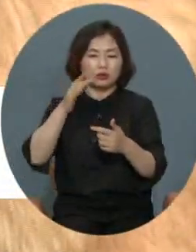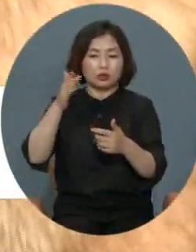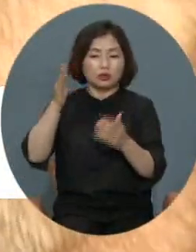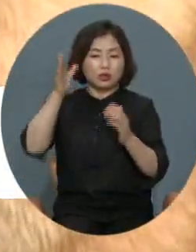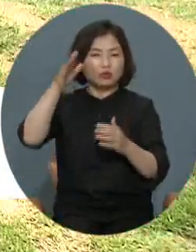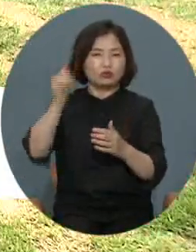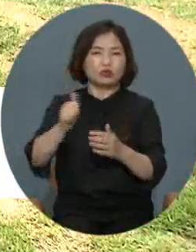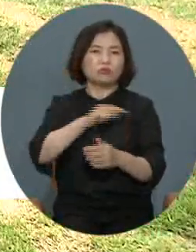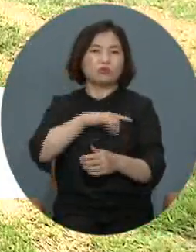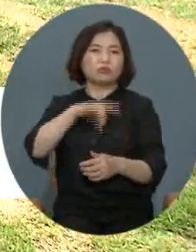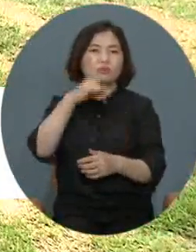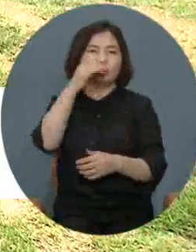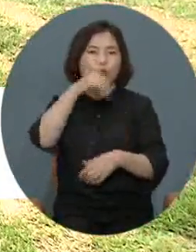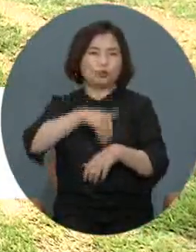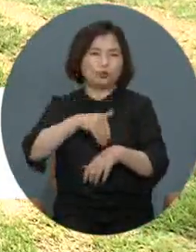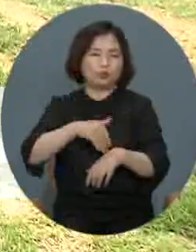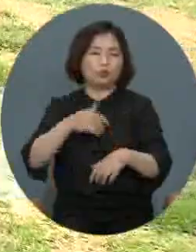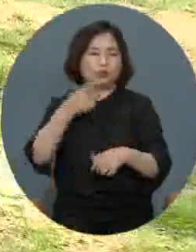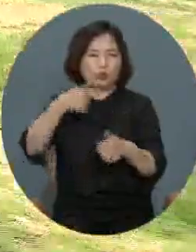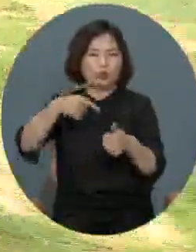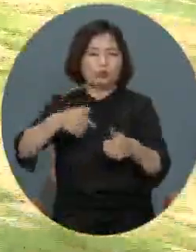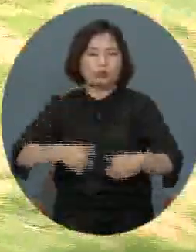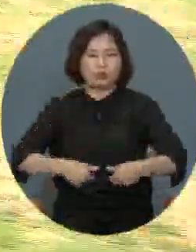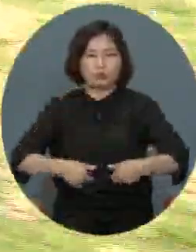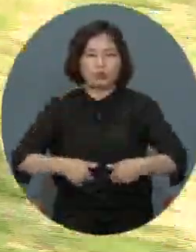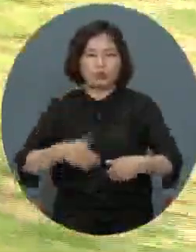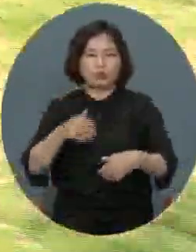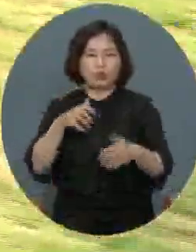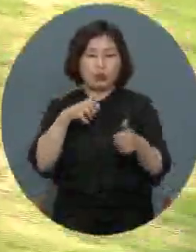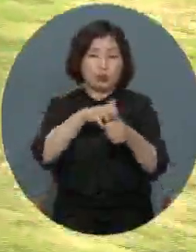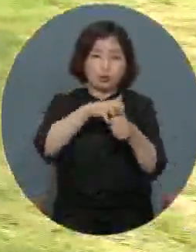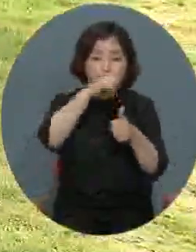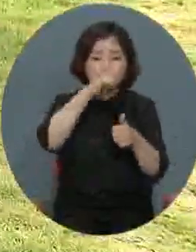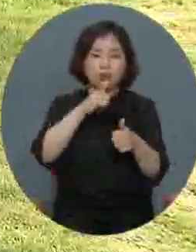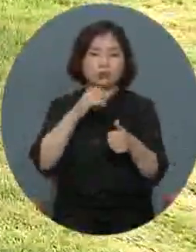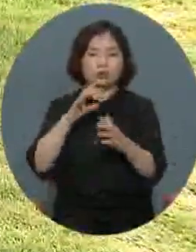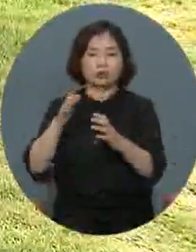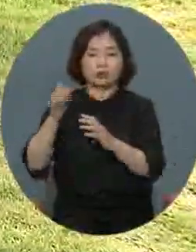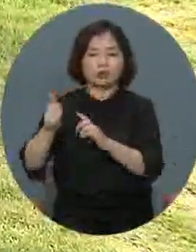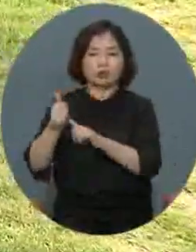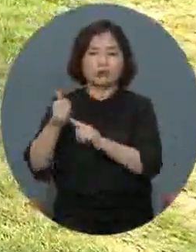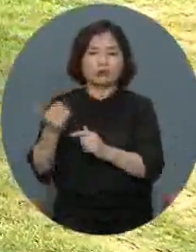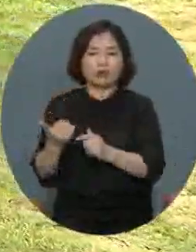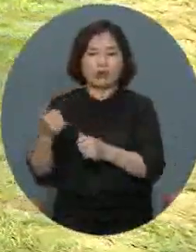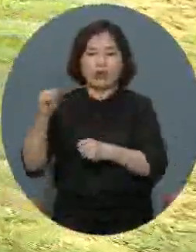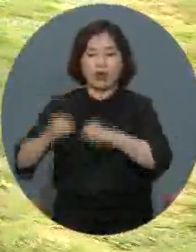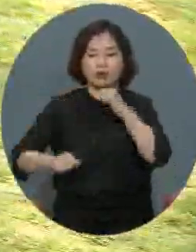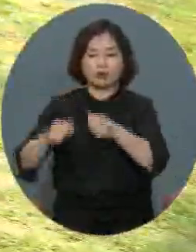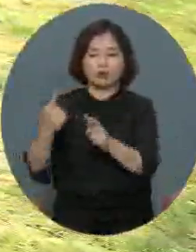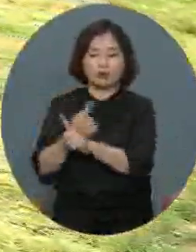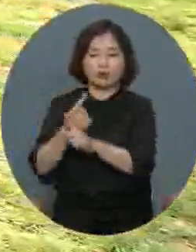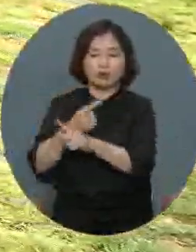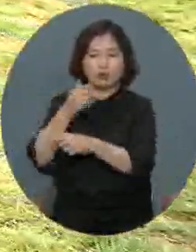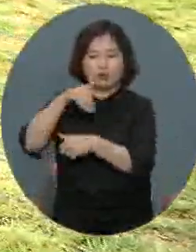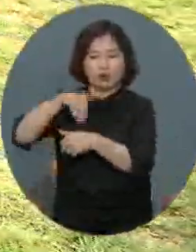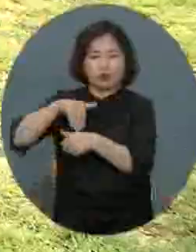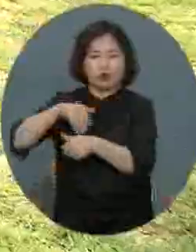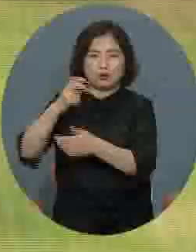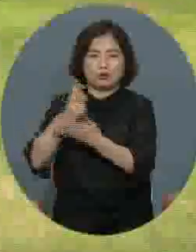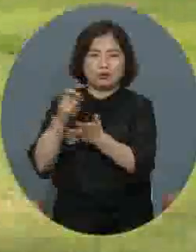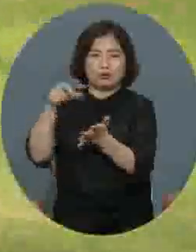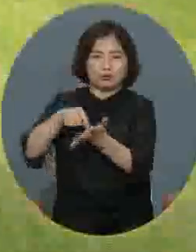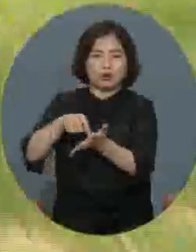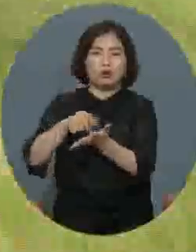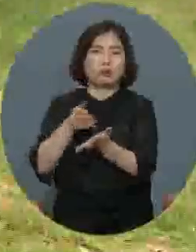필요하다고 생 을 제안하고 아 공격성을 보이는 게 보호자에게 윌이 행동 교정 훈련에 바다로 의무